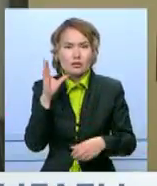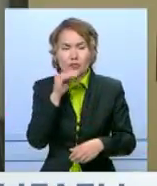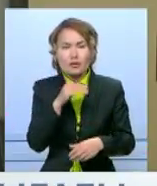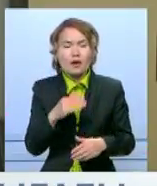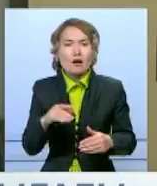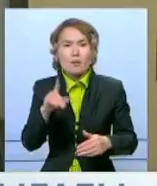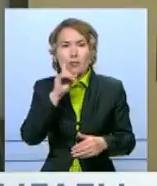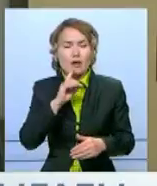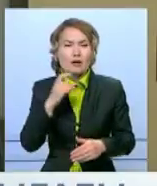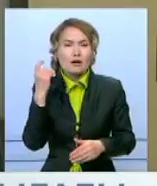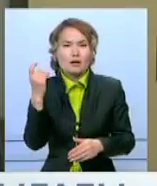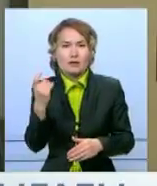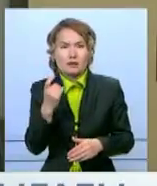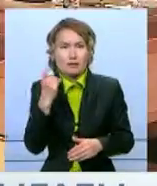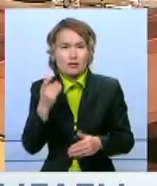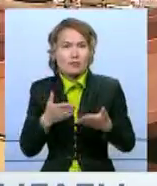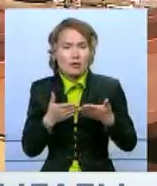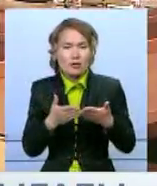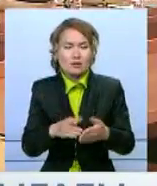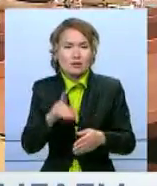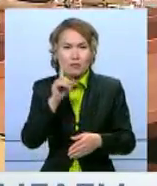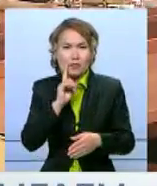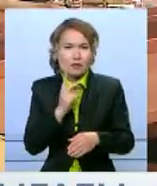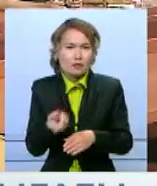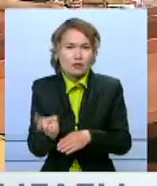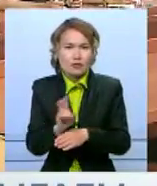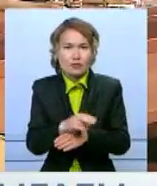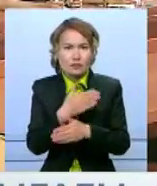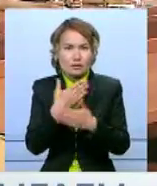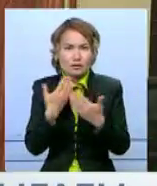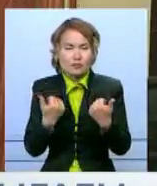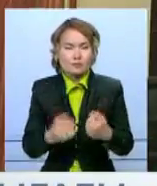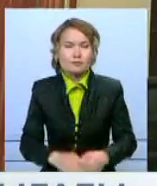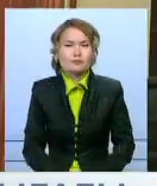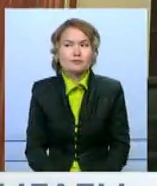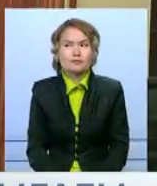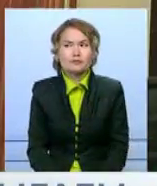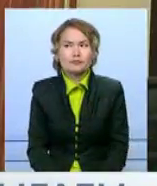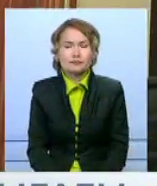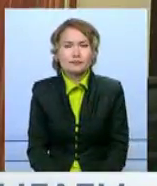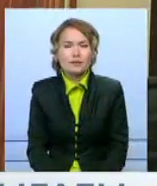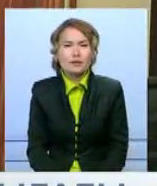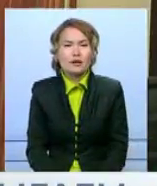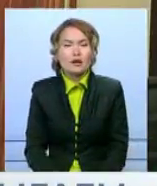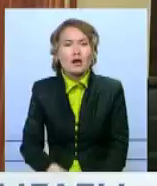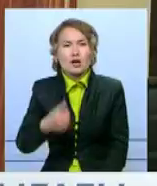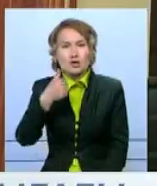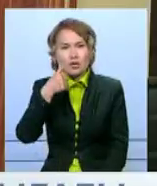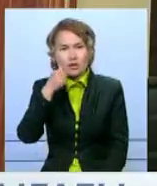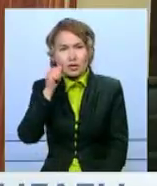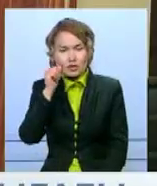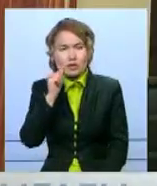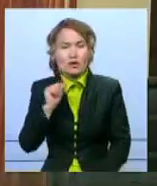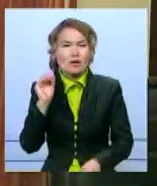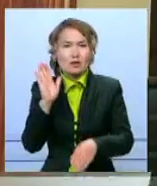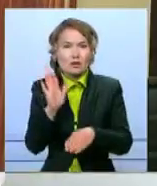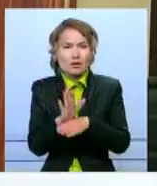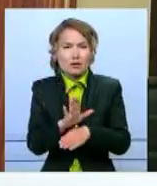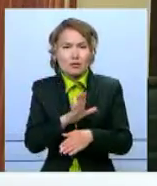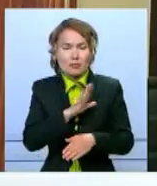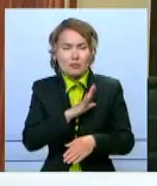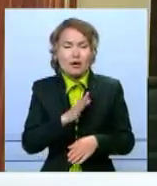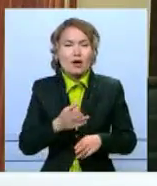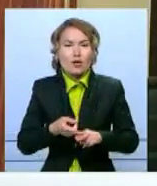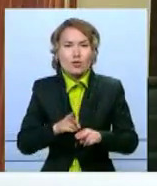бүгінгі таңға дейін ешқандай шара қолданған жоқ. Кеше ғана қаттамалық тапсырма берілді. Бүгін арнайы есеп,